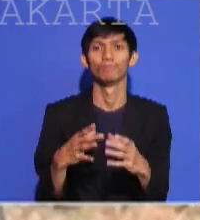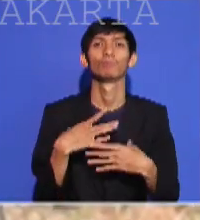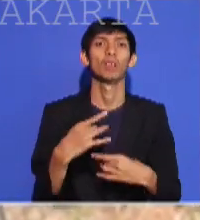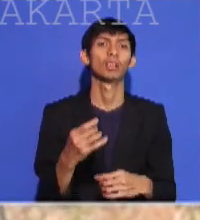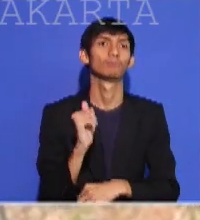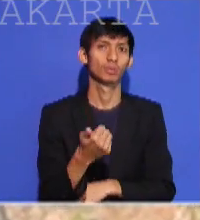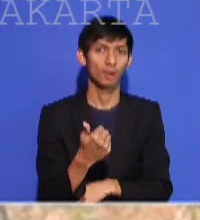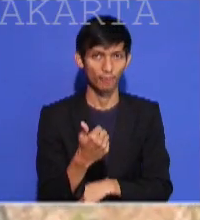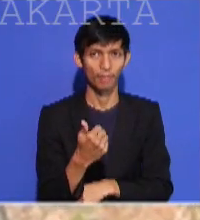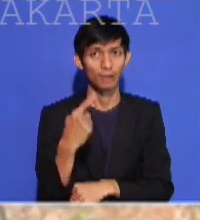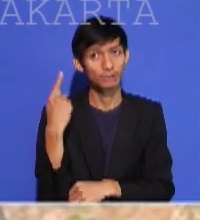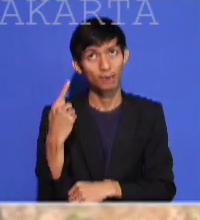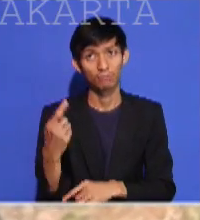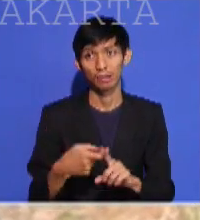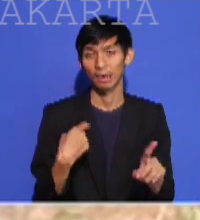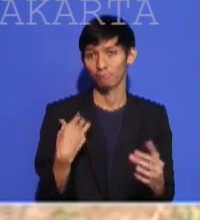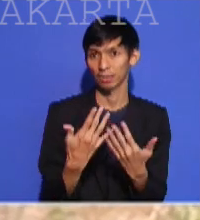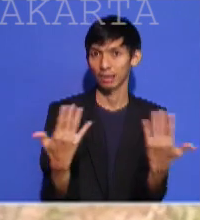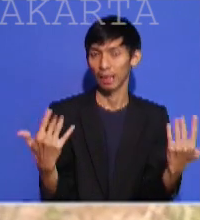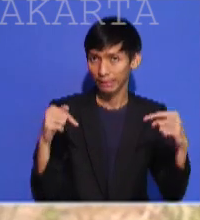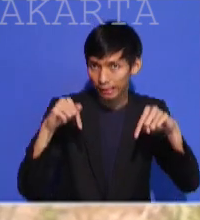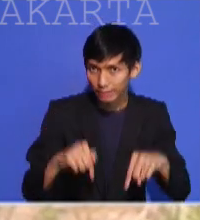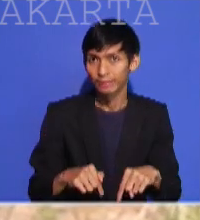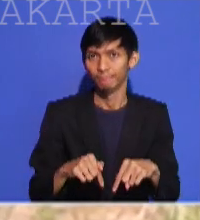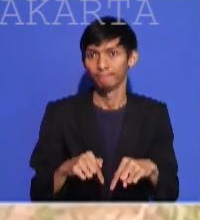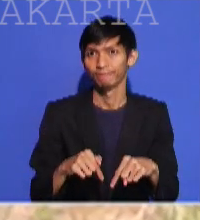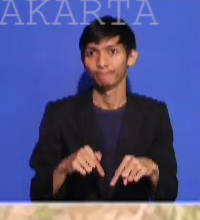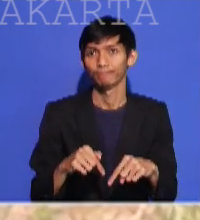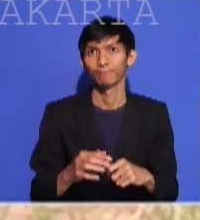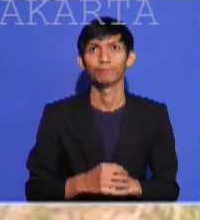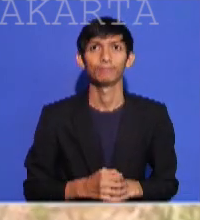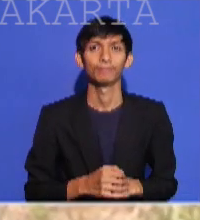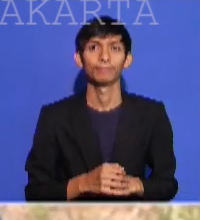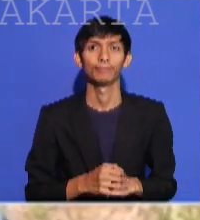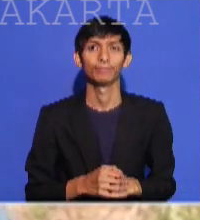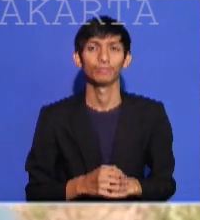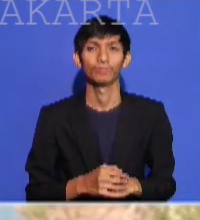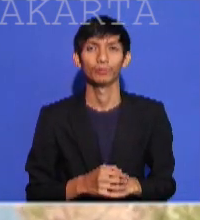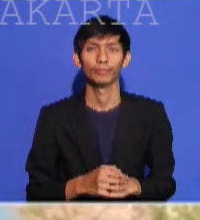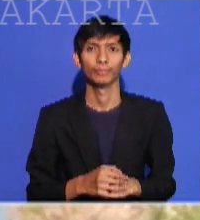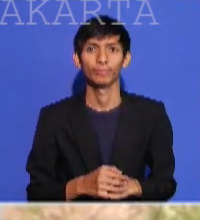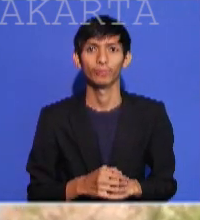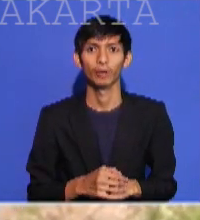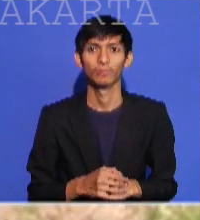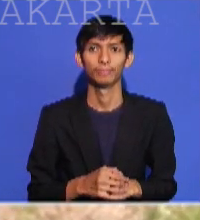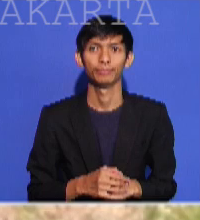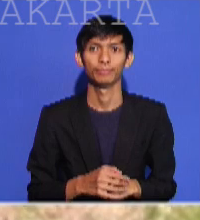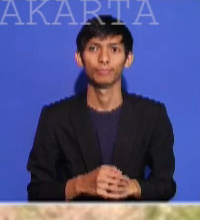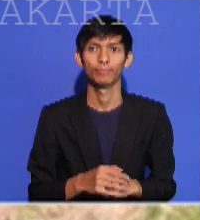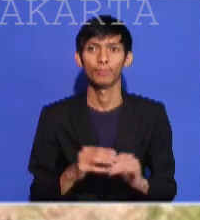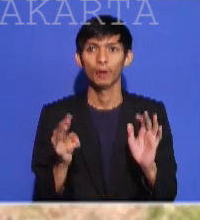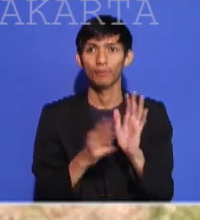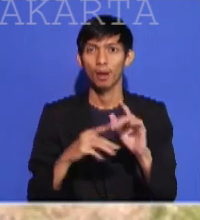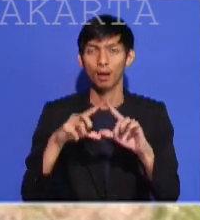Kami saking warga Tirtoharjo Dusun Baros Muneng terkait napa niki konservasi mangrove